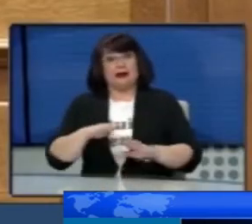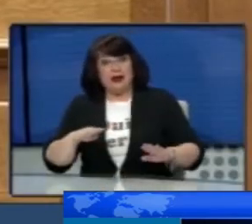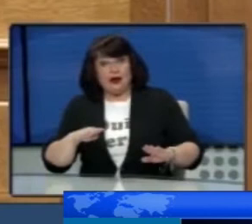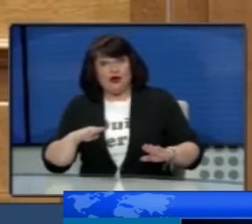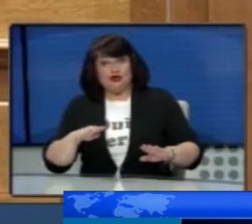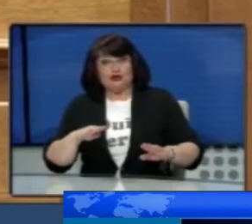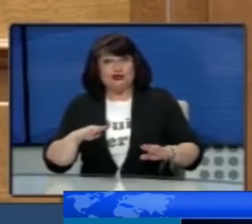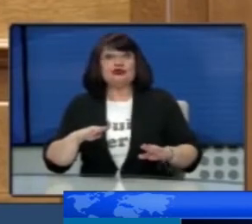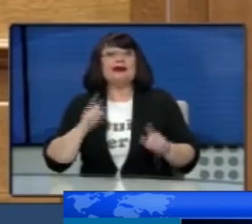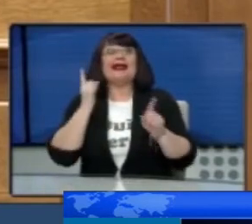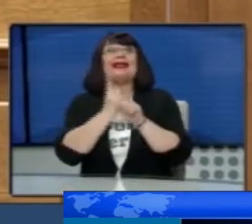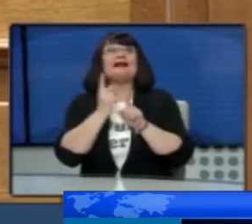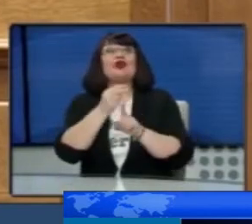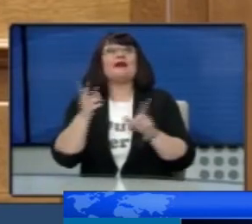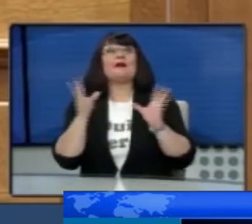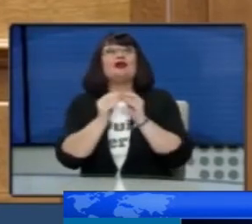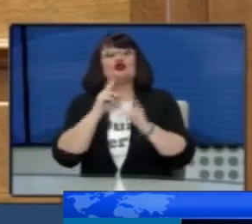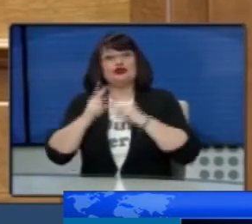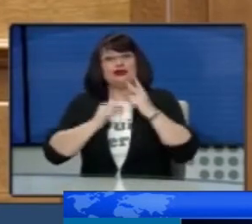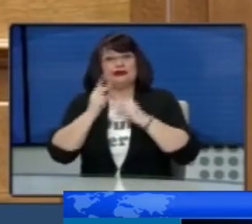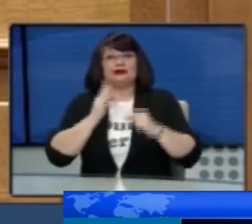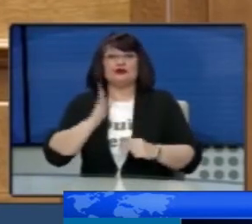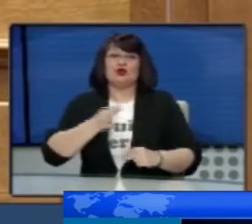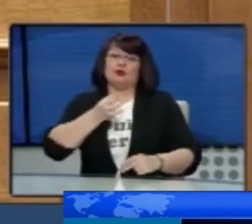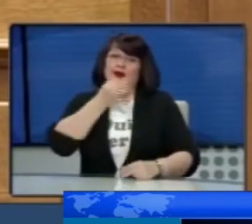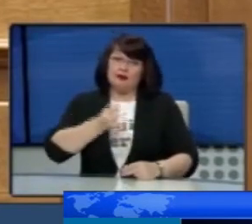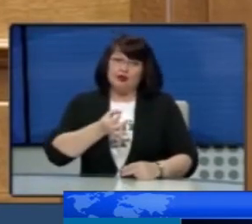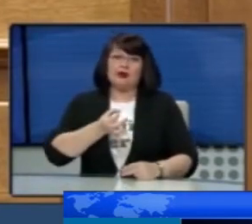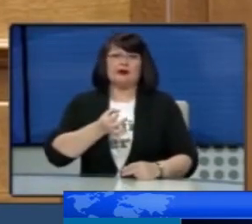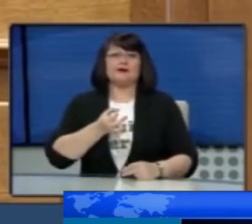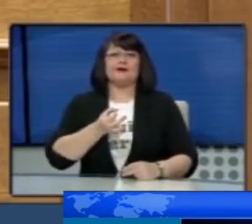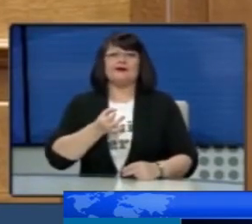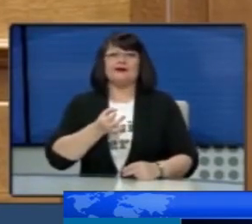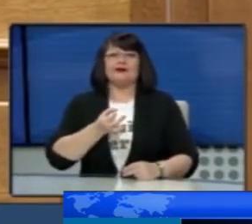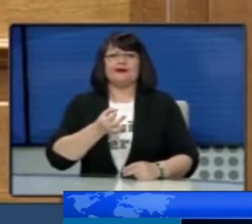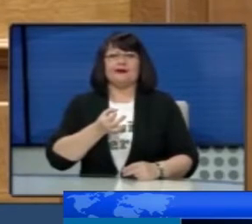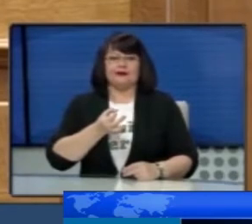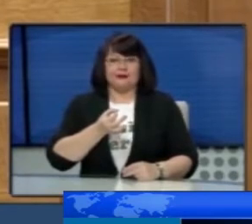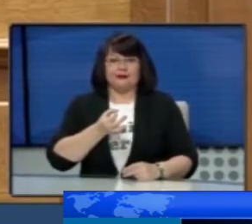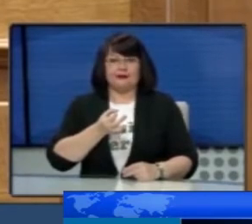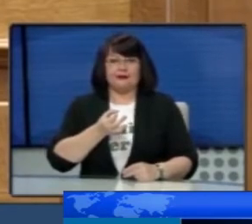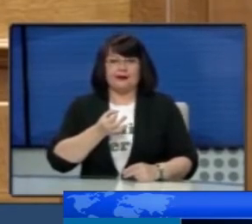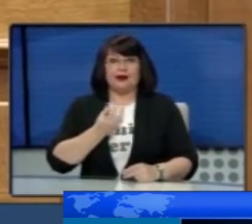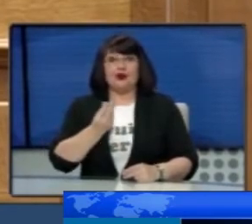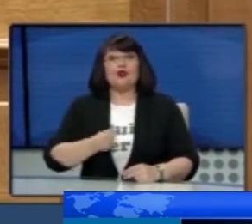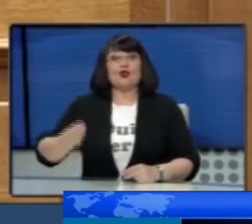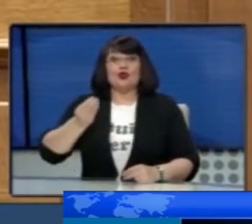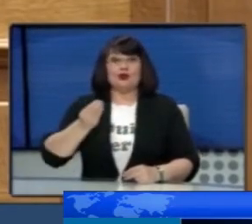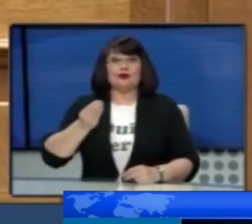ιδιαίτερο θέμα της συζήτησης μπορούμε πια να πούμε με πολύ